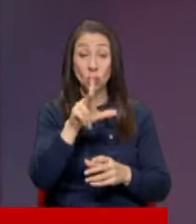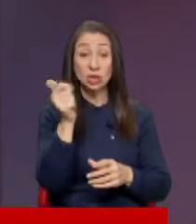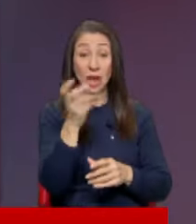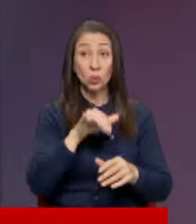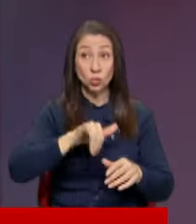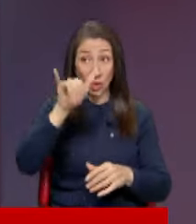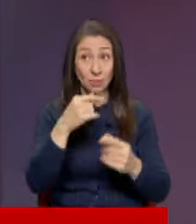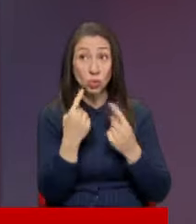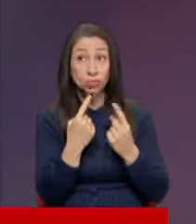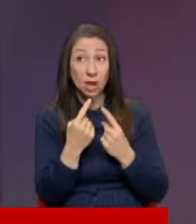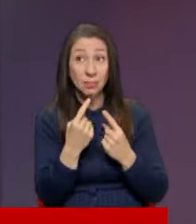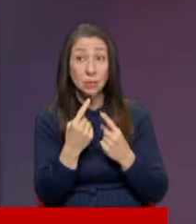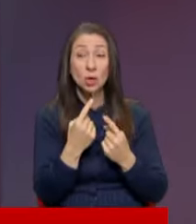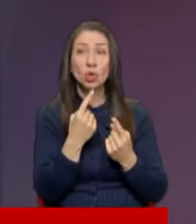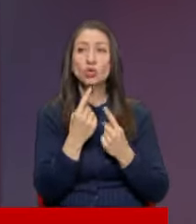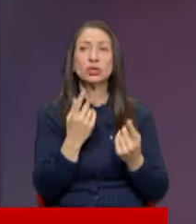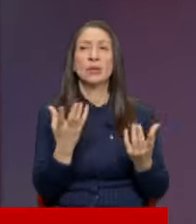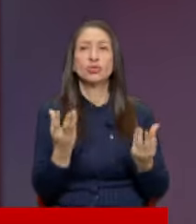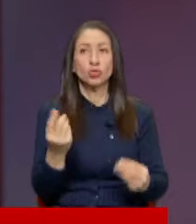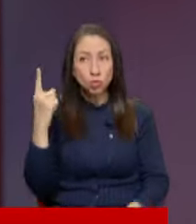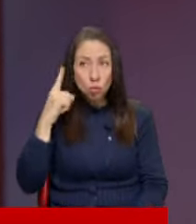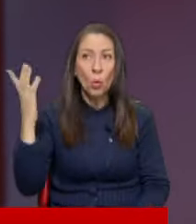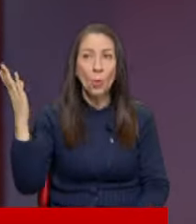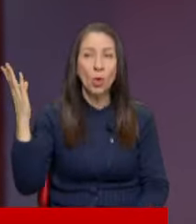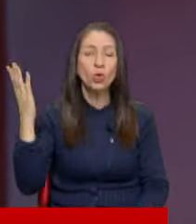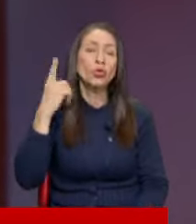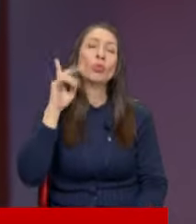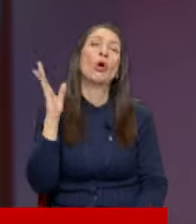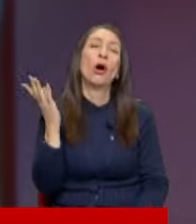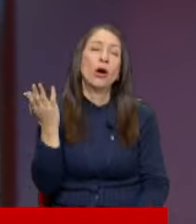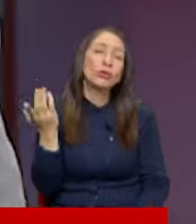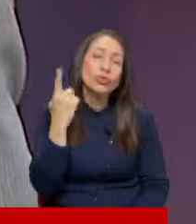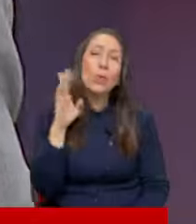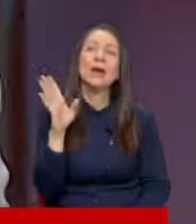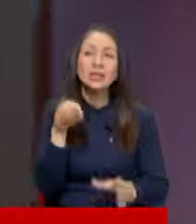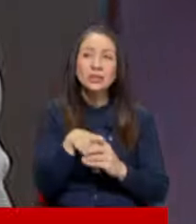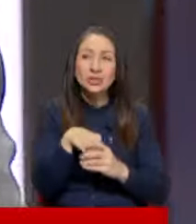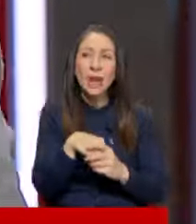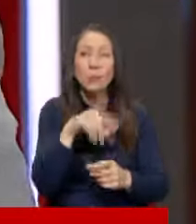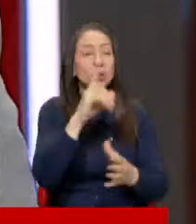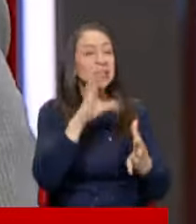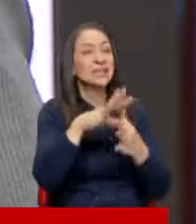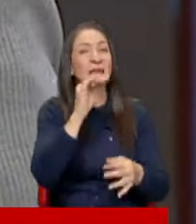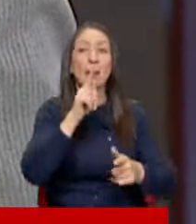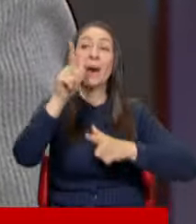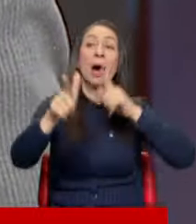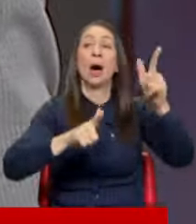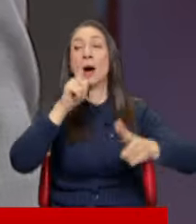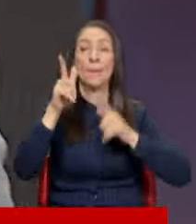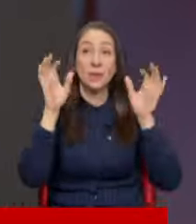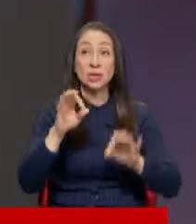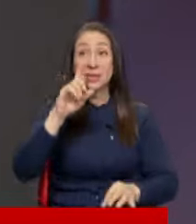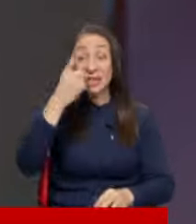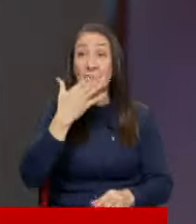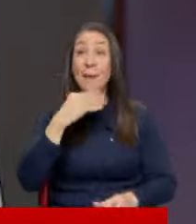tane uçağını mı konuşalım Konuşsak ne olacak duyuyor mu Saray duymuyor duymadığı zaman bu insanlar feryat ediyor